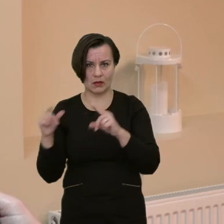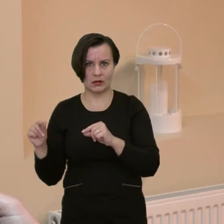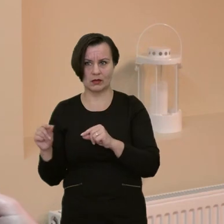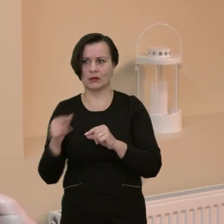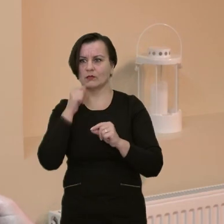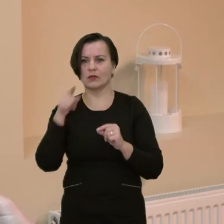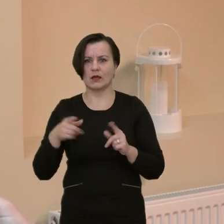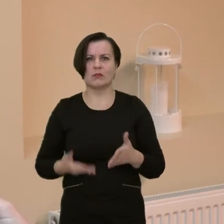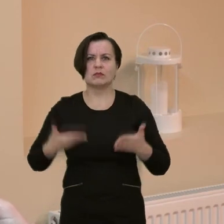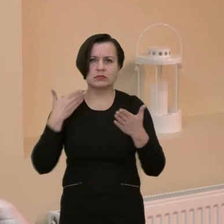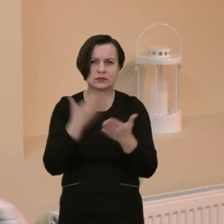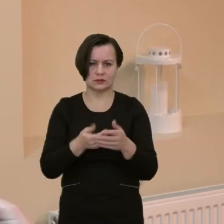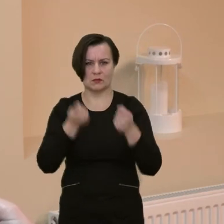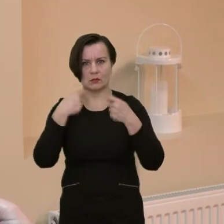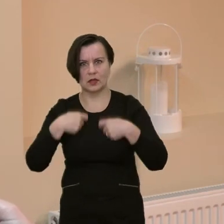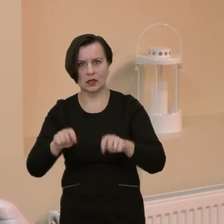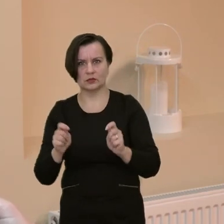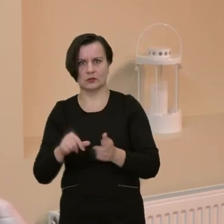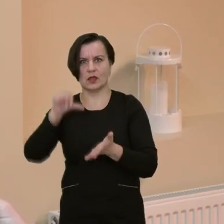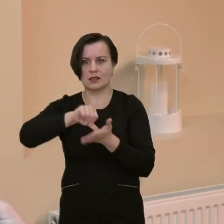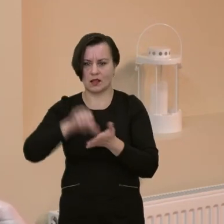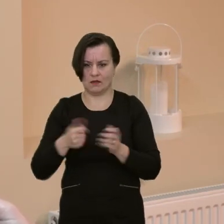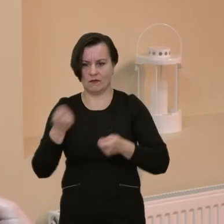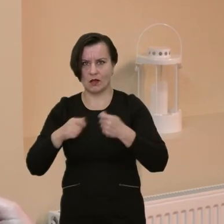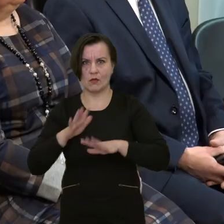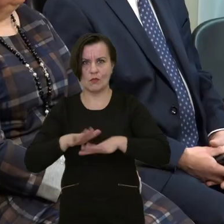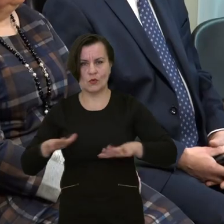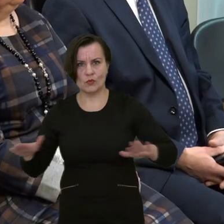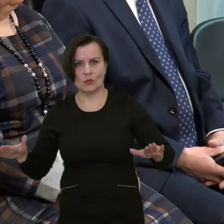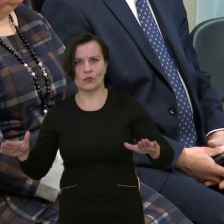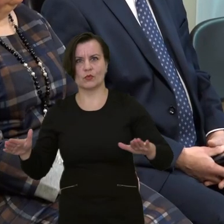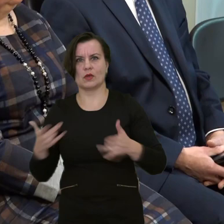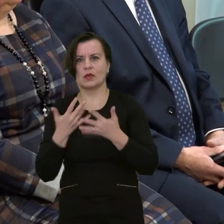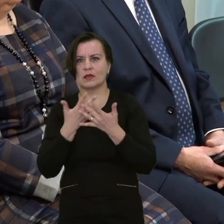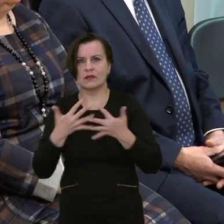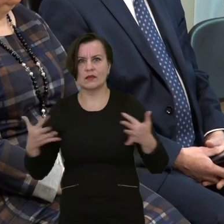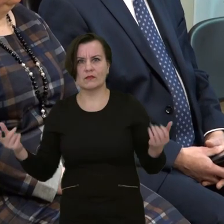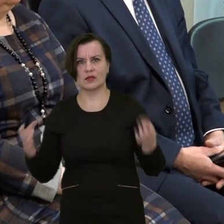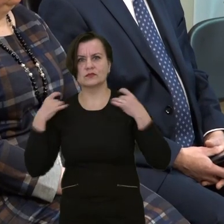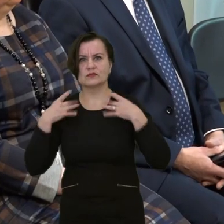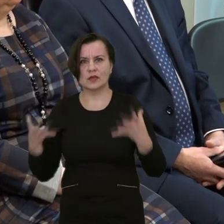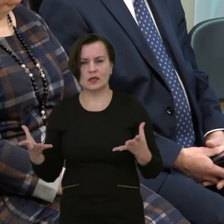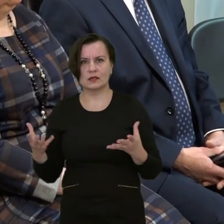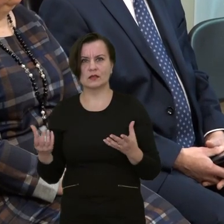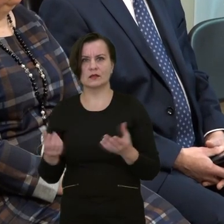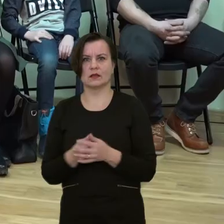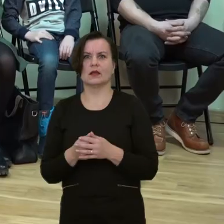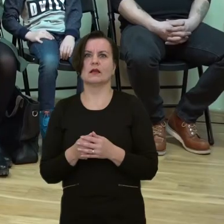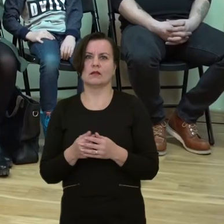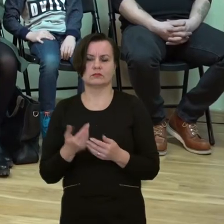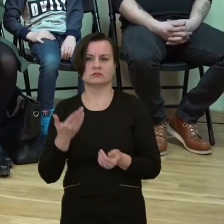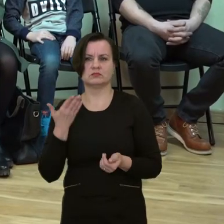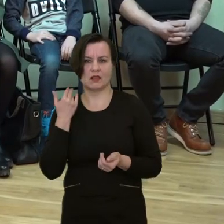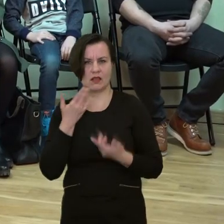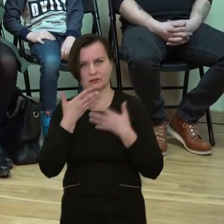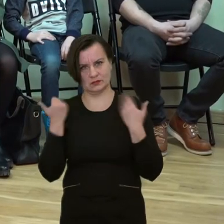dalyvauti mūgėse, dalyvauti įvairiuose renginiuose, edukacijose, iš tikrųjų nėra lengva. Truputėlį su manim ir mes